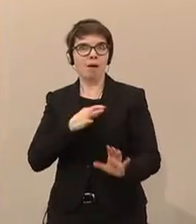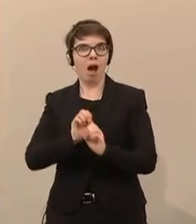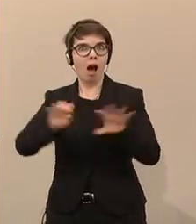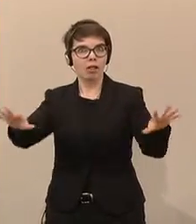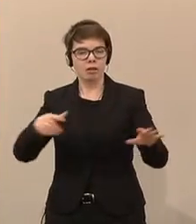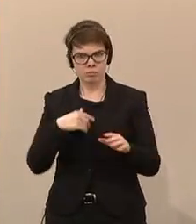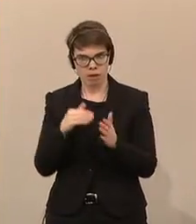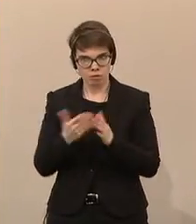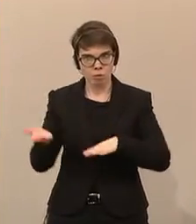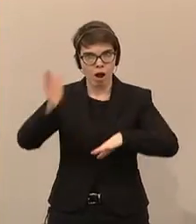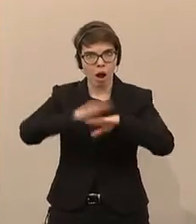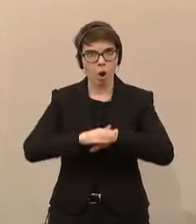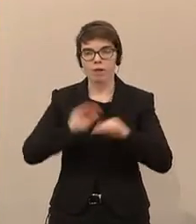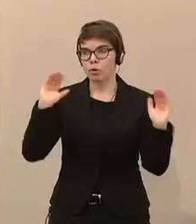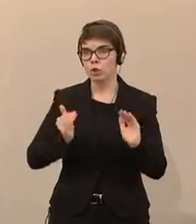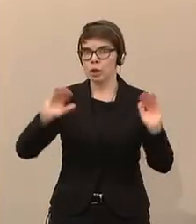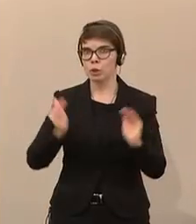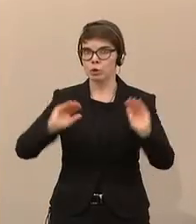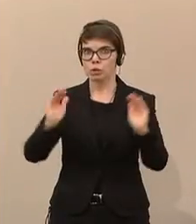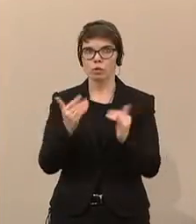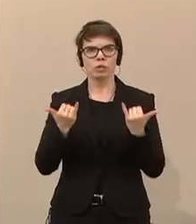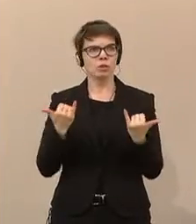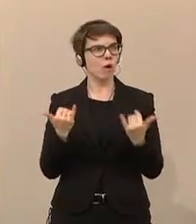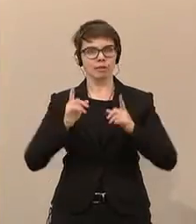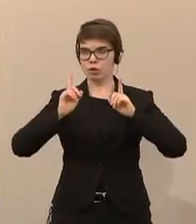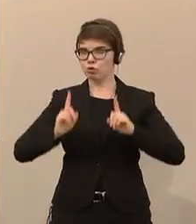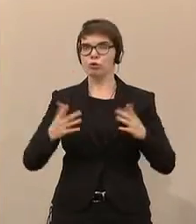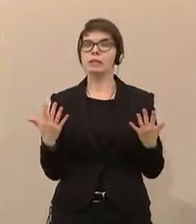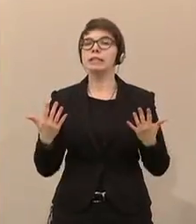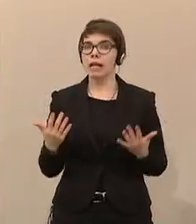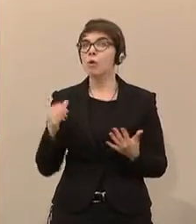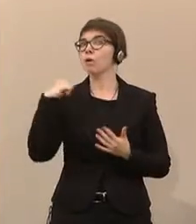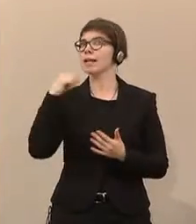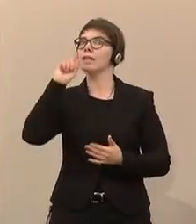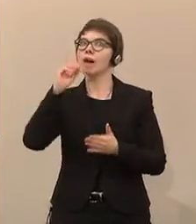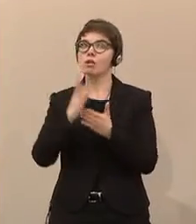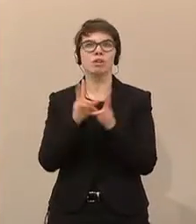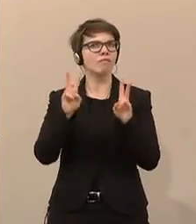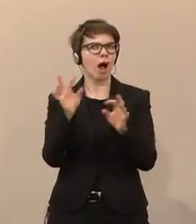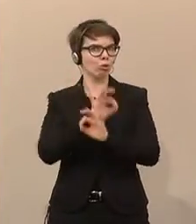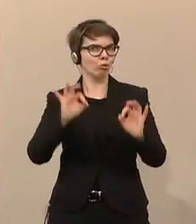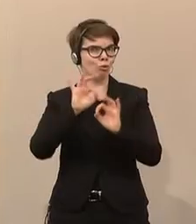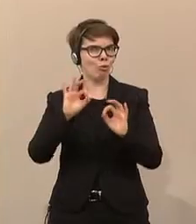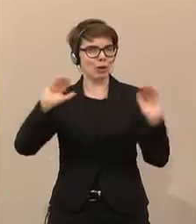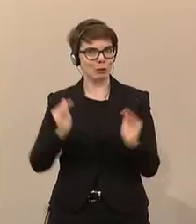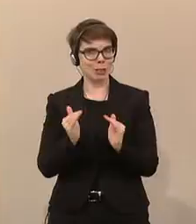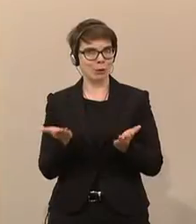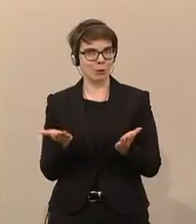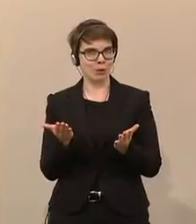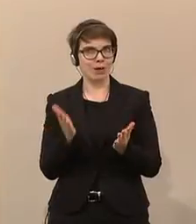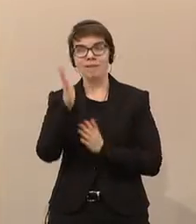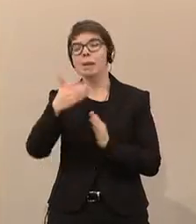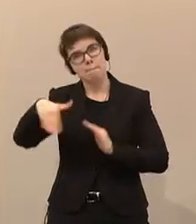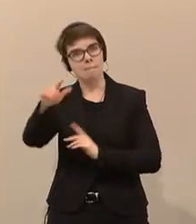ein paar Wochen gesagt, es gibt Kürzungen, Kürzungen, Kürzungen. Jetzt stehen wir heute da, oder seit gestern wissen wir, es wird keine Kürzungen geben, es wird mehr